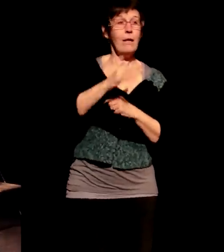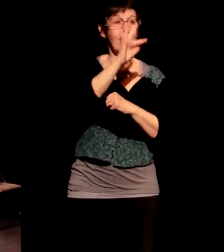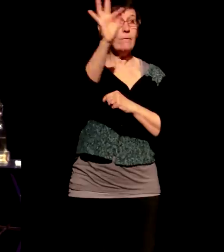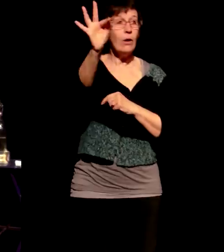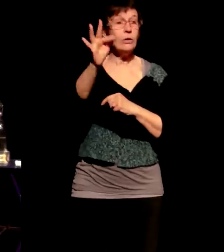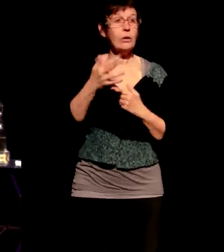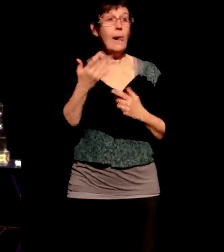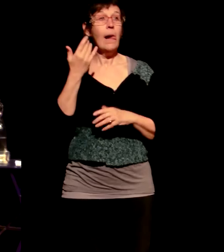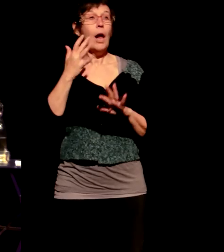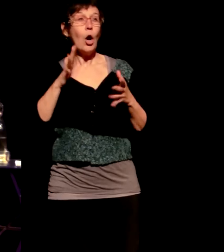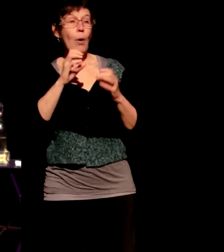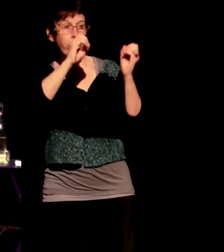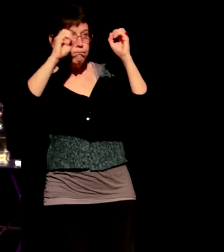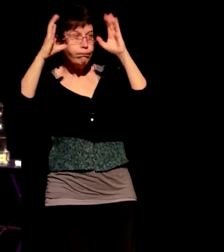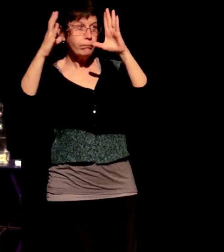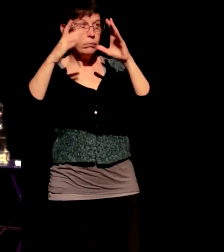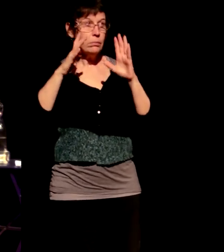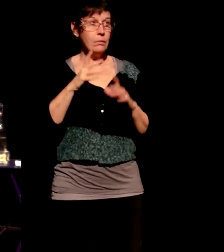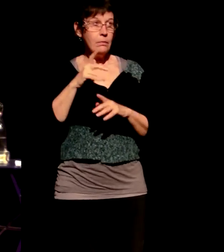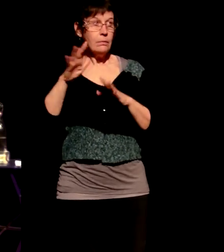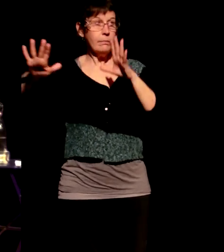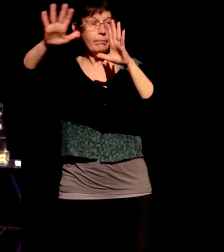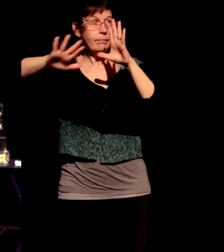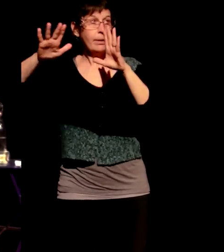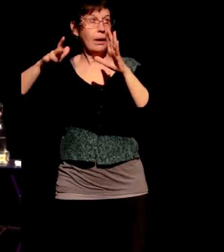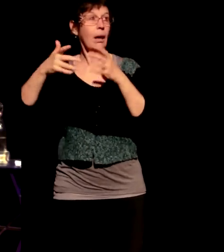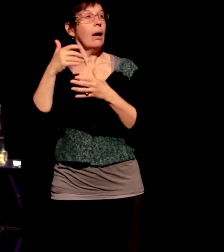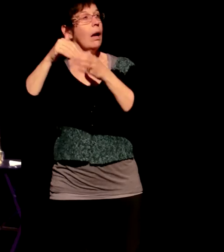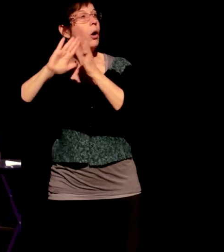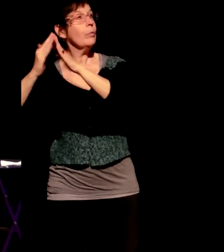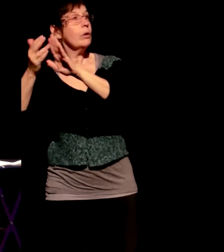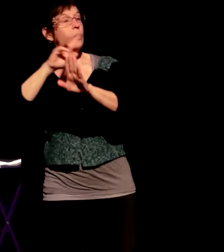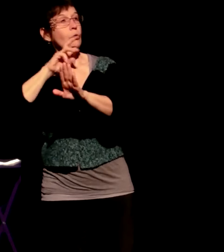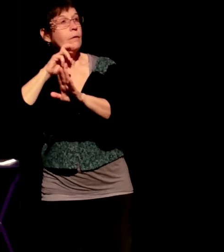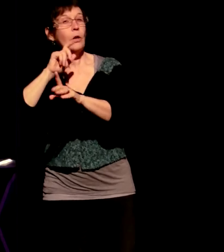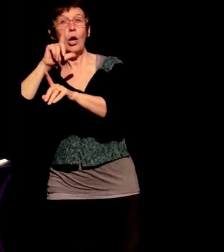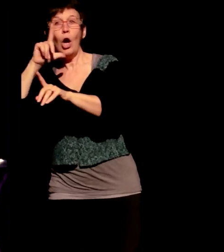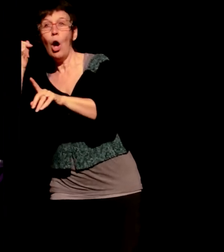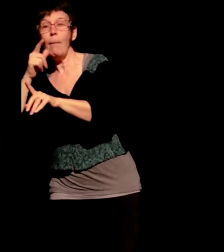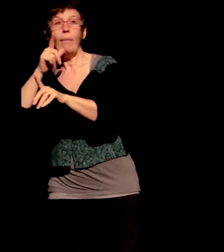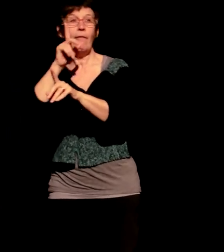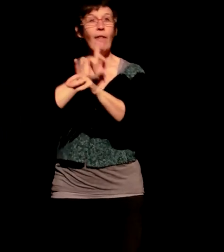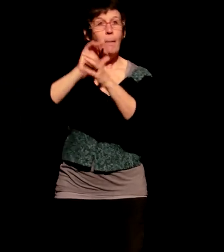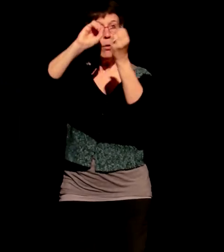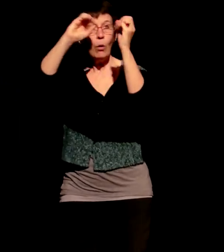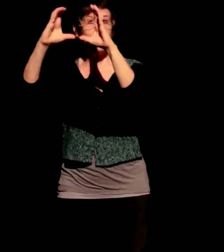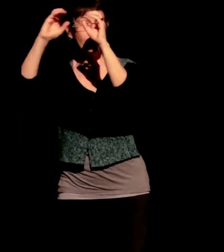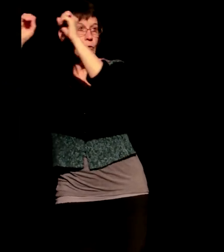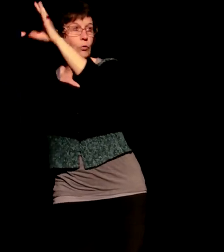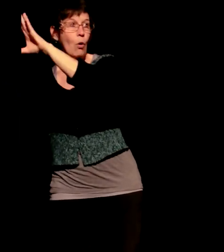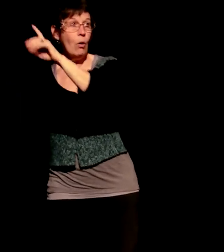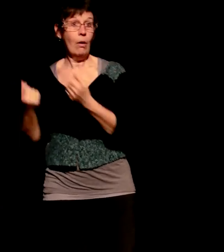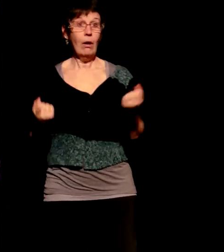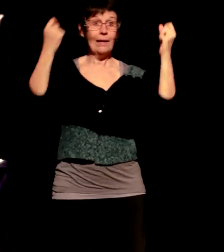façon dont on pensait les hommes et les femmes en Europe de l'Est dans la communauté juive, était l'inverse de la façon dont on pensait, on construisait les hommes